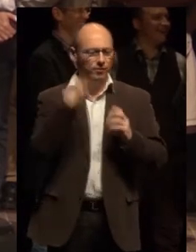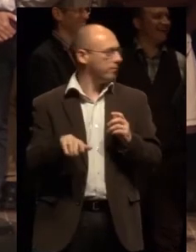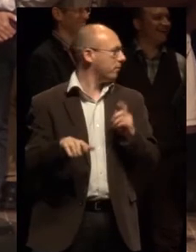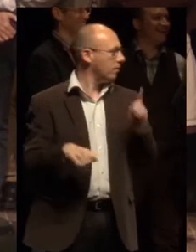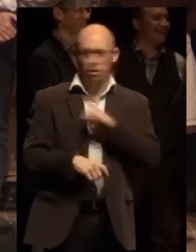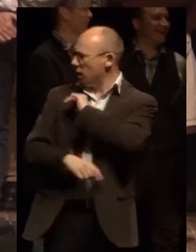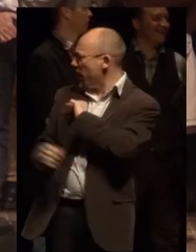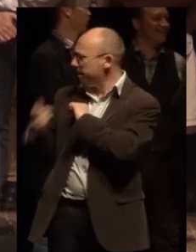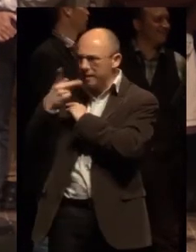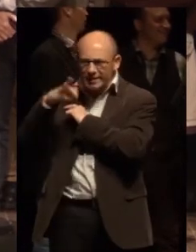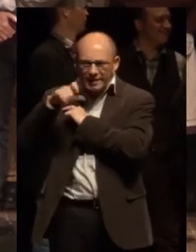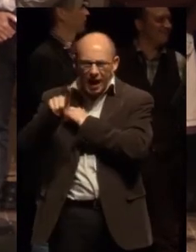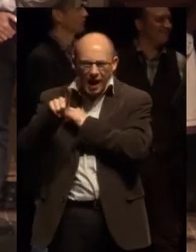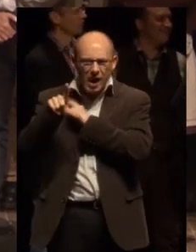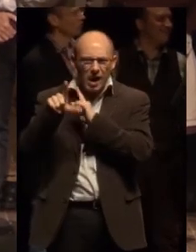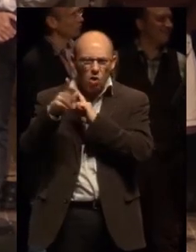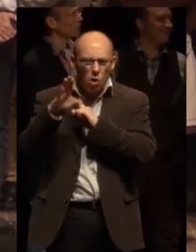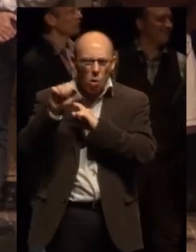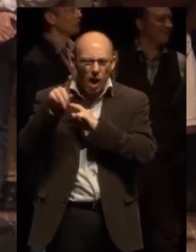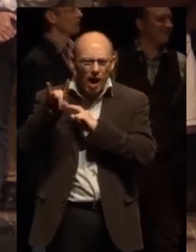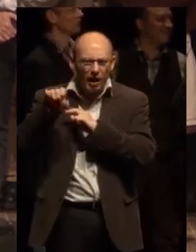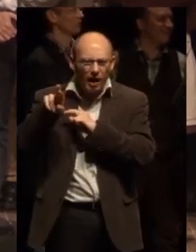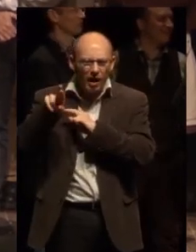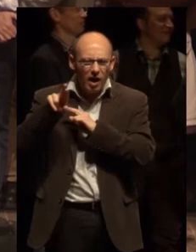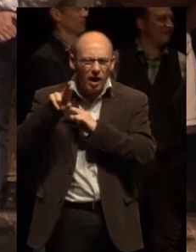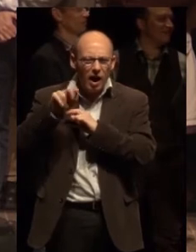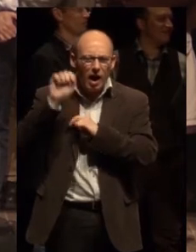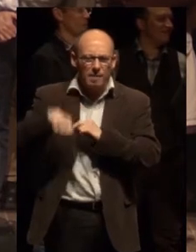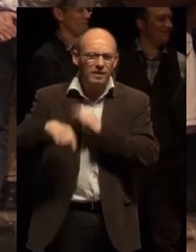Et Pascal Clouer, je crois qu'il y avait un impératif professionnel qui va peut-être nous rejoindre